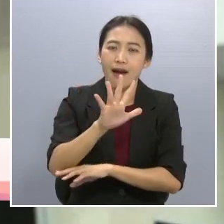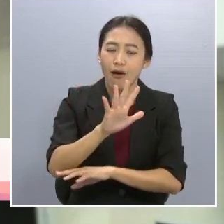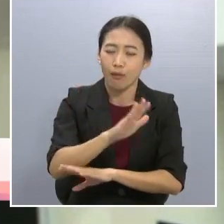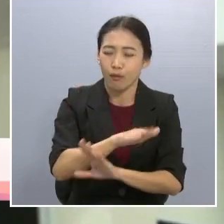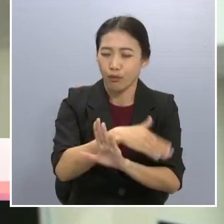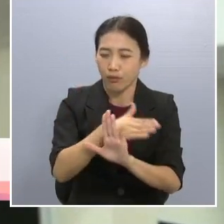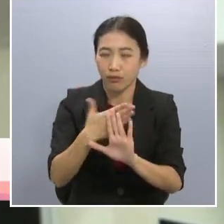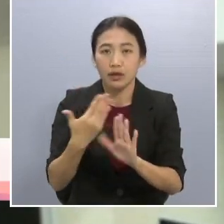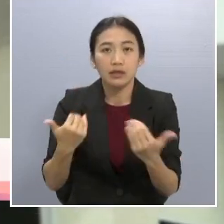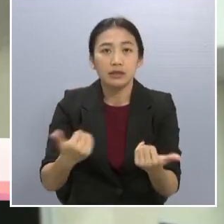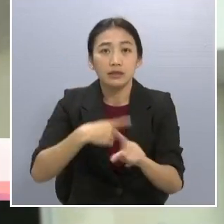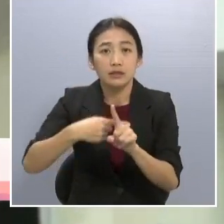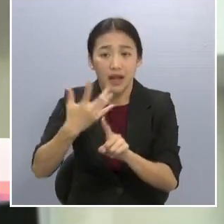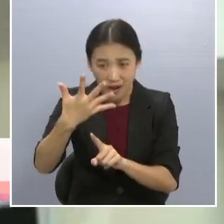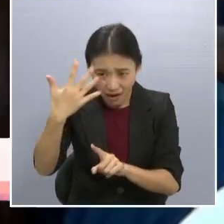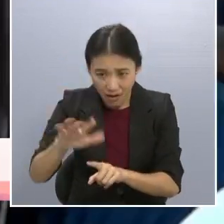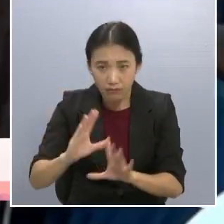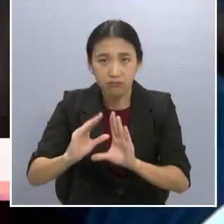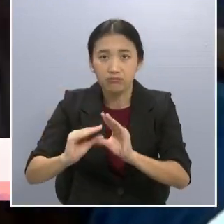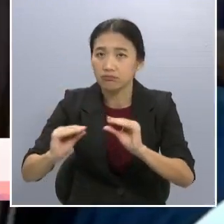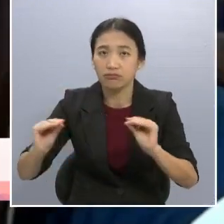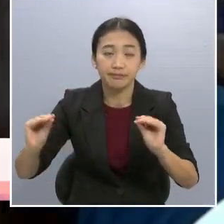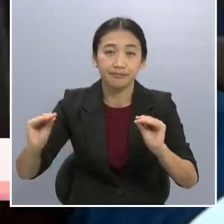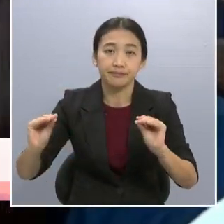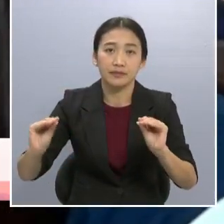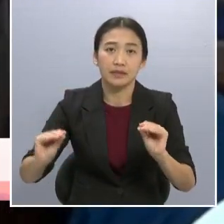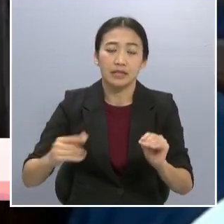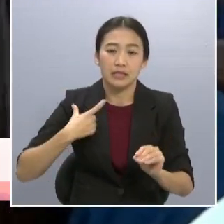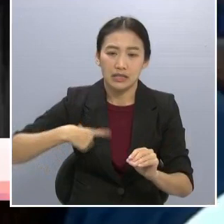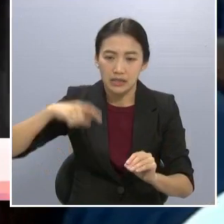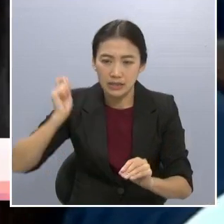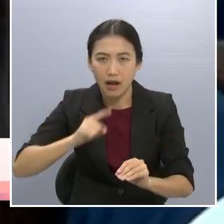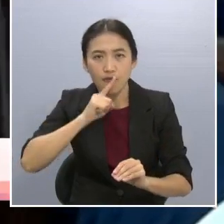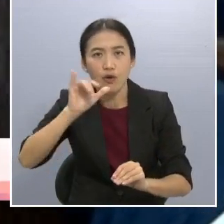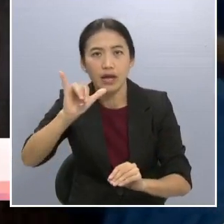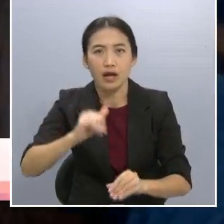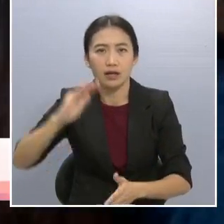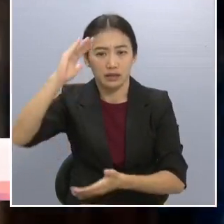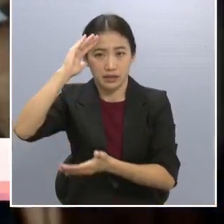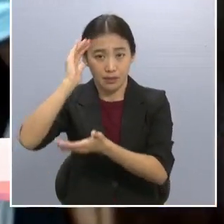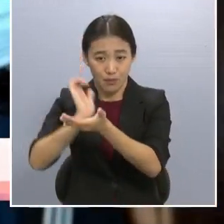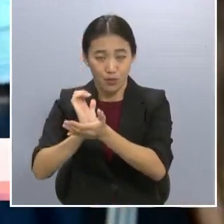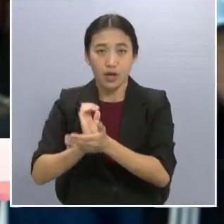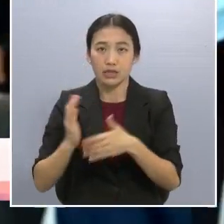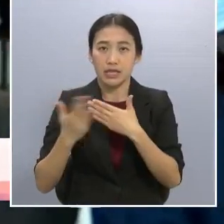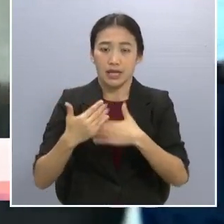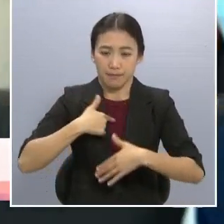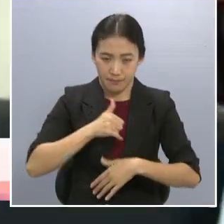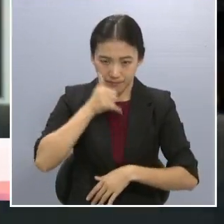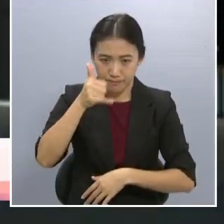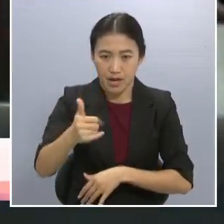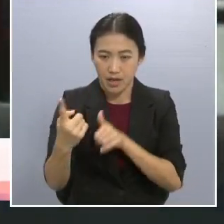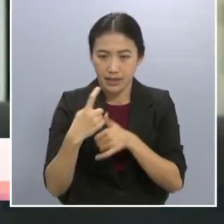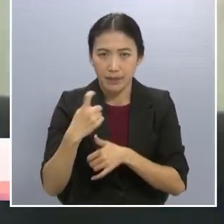ยังไม่ได้มีการส่งฟ้องศาลเลยตำรวจเรียกแม่ไปสอบปากคำแค่ครั้งเดียวตั้งแต่เกิดเรื่องส่วนตัวผู้ก่อเห